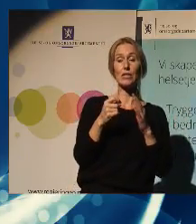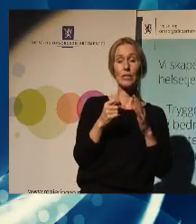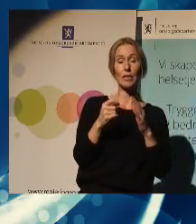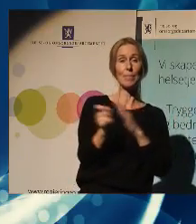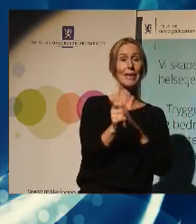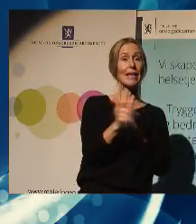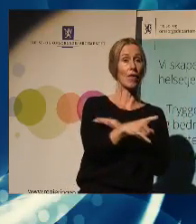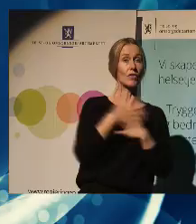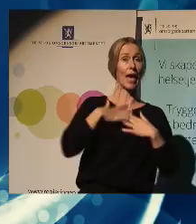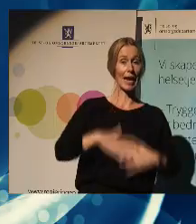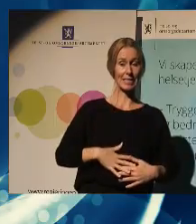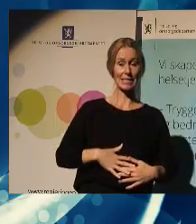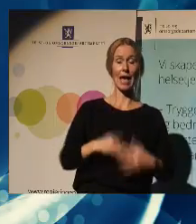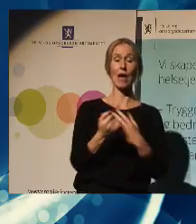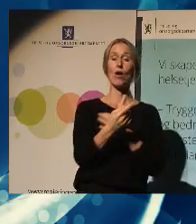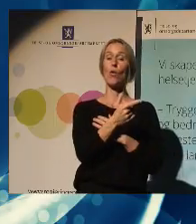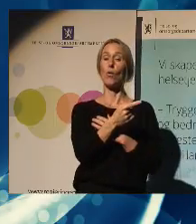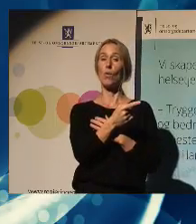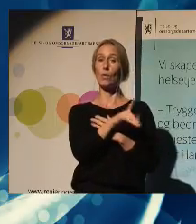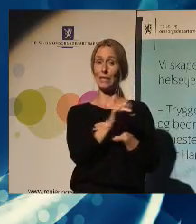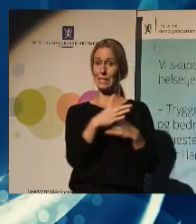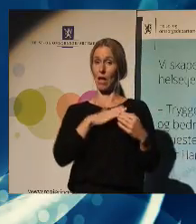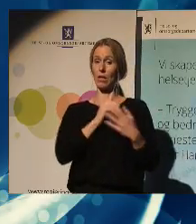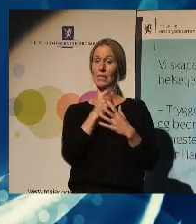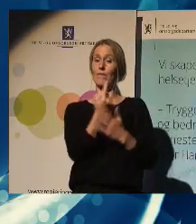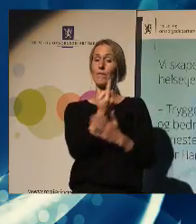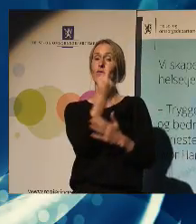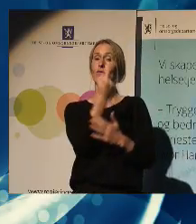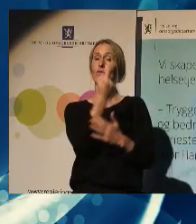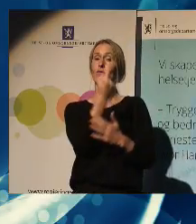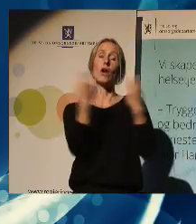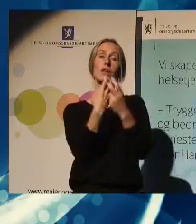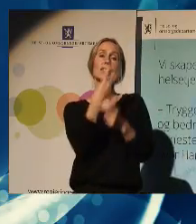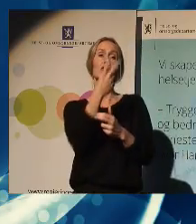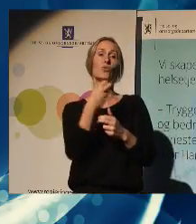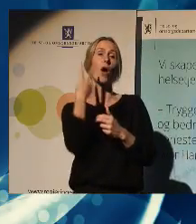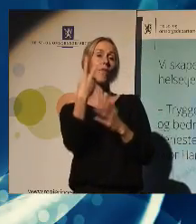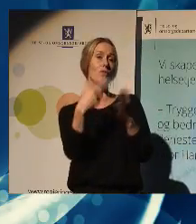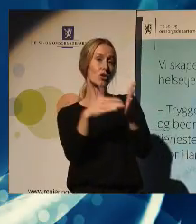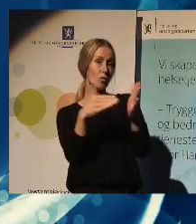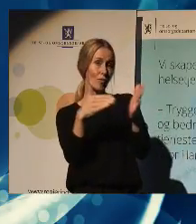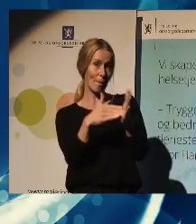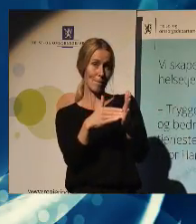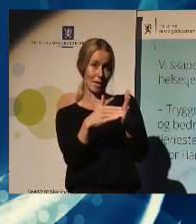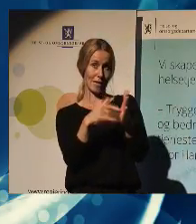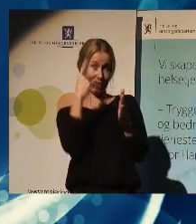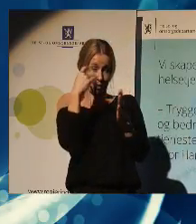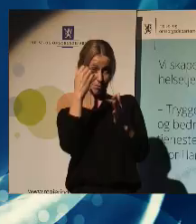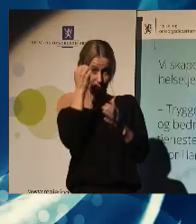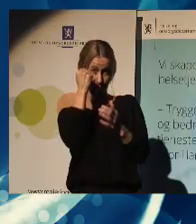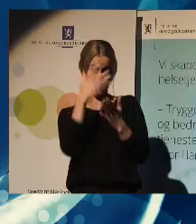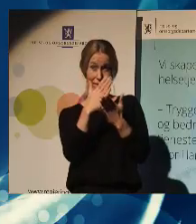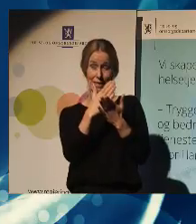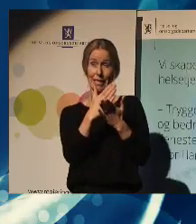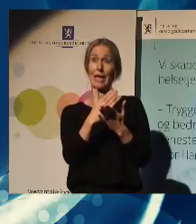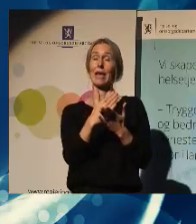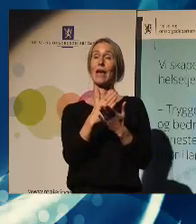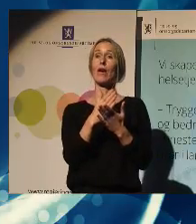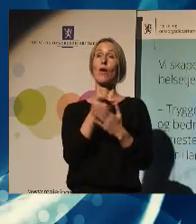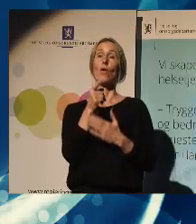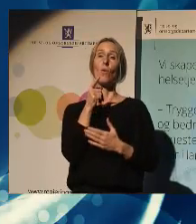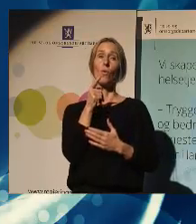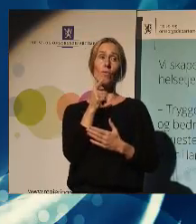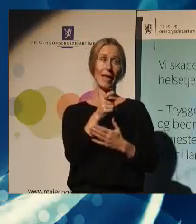migranthelse. Og de skal ha sin første konferanse den 22. november, hvis jeg ikke tar helt feil. Og det